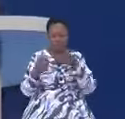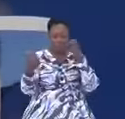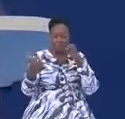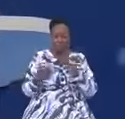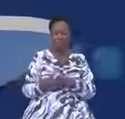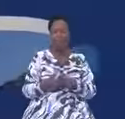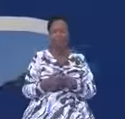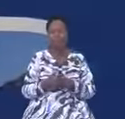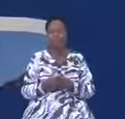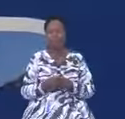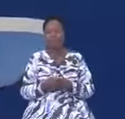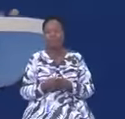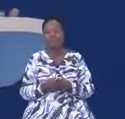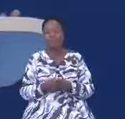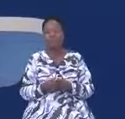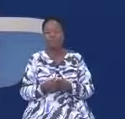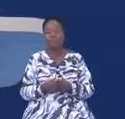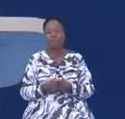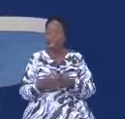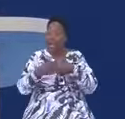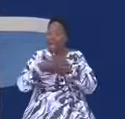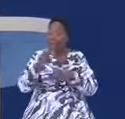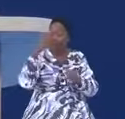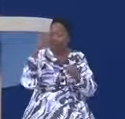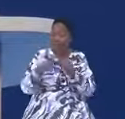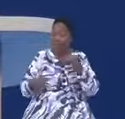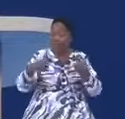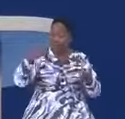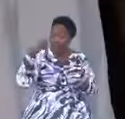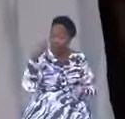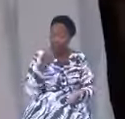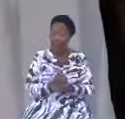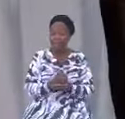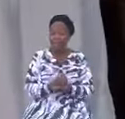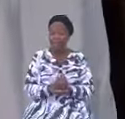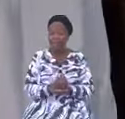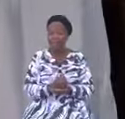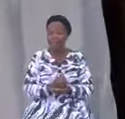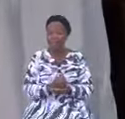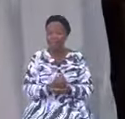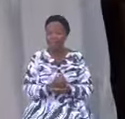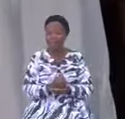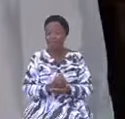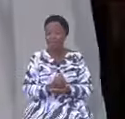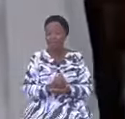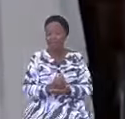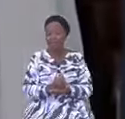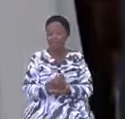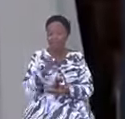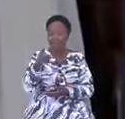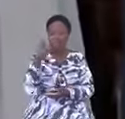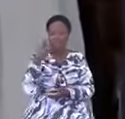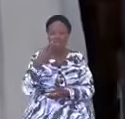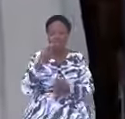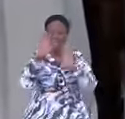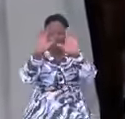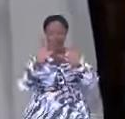et oden et amen tu verras le miracle perd